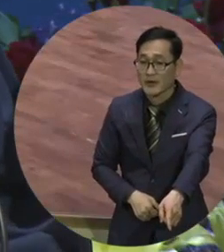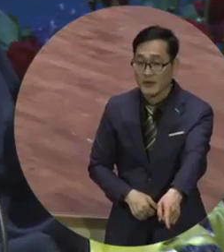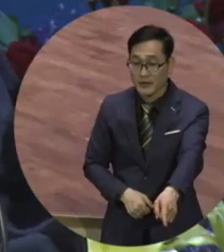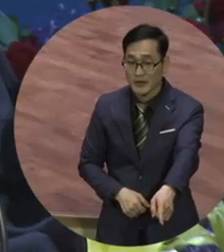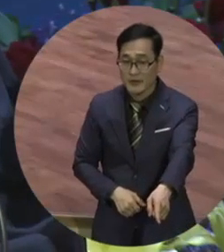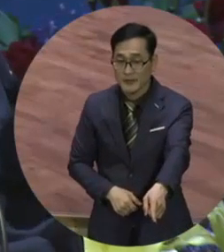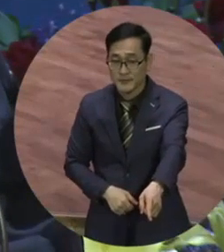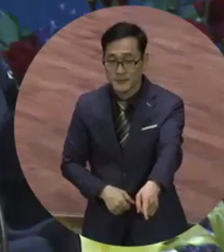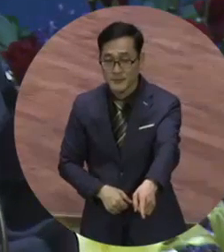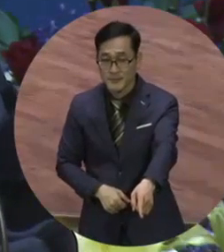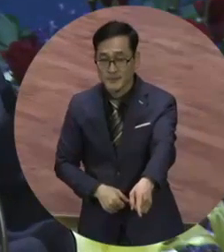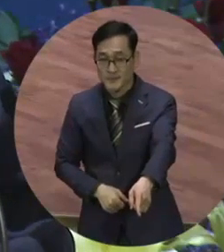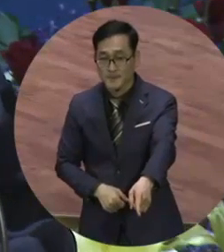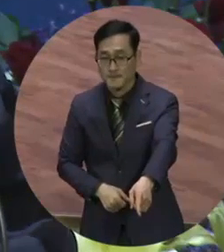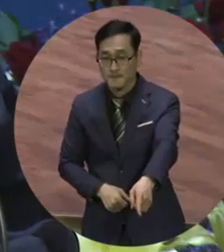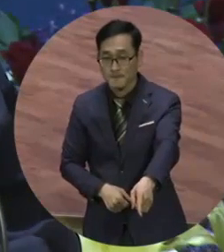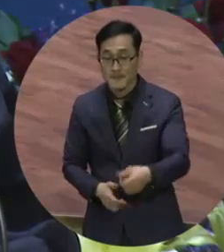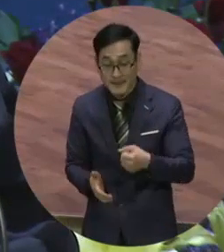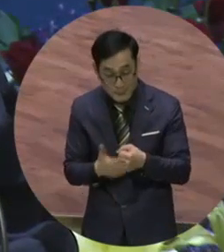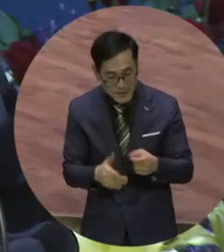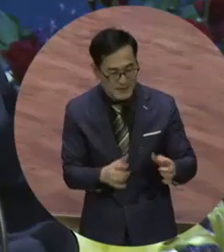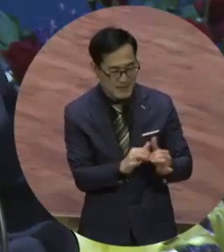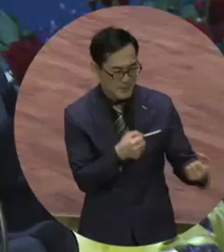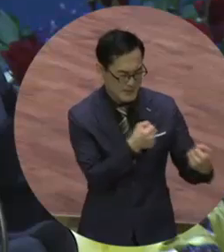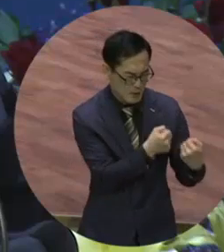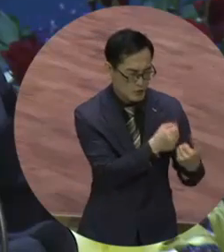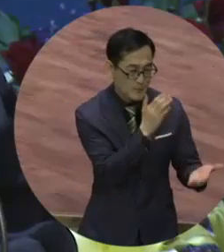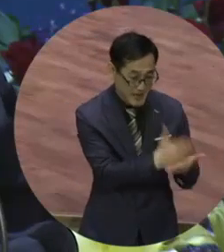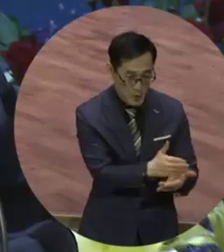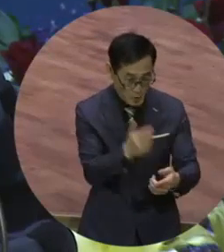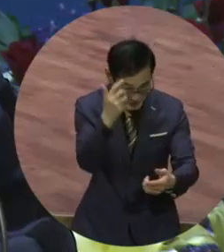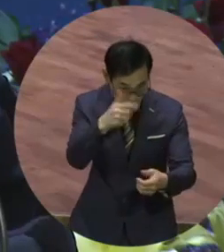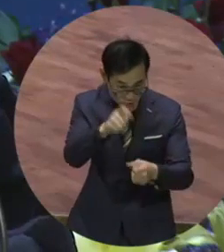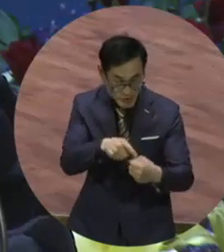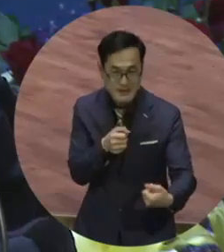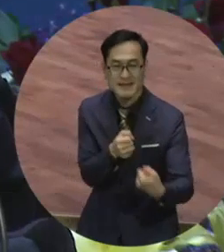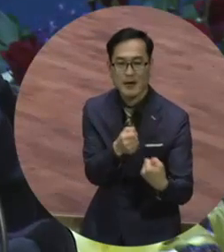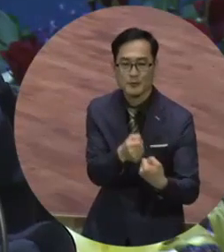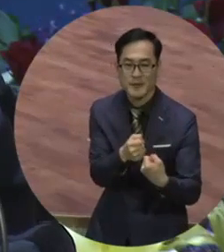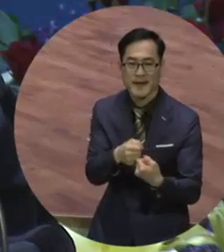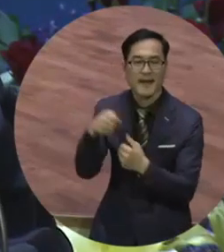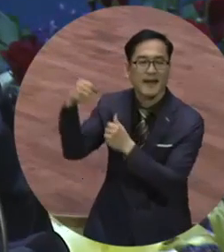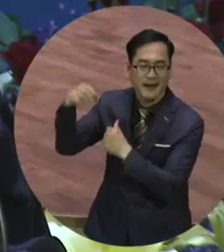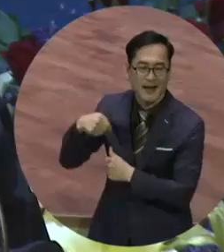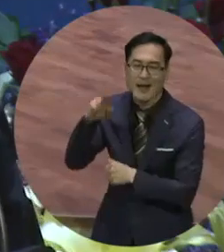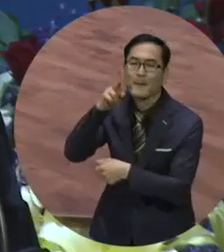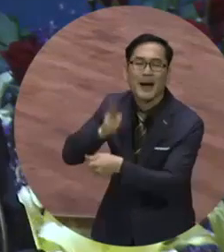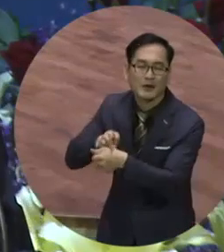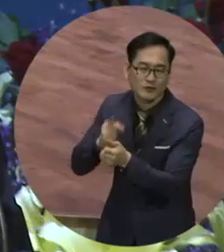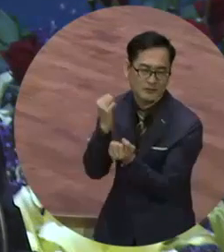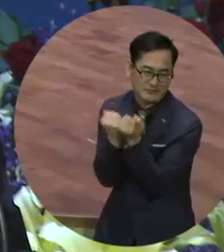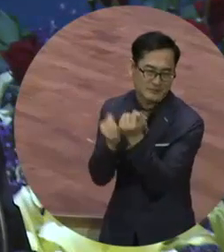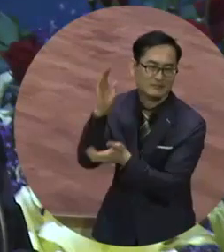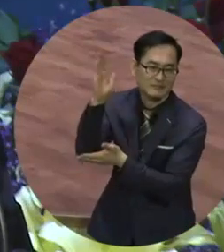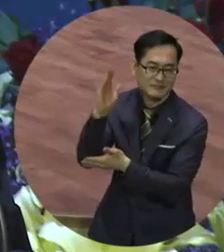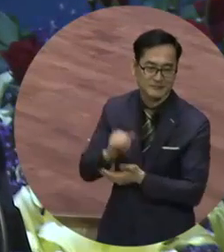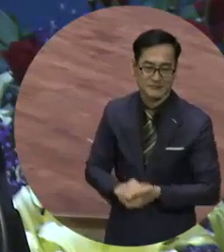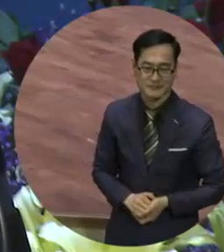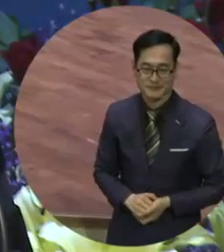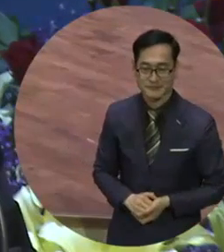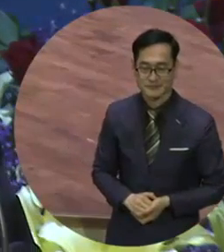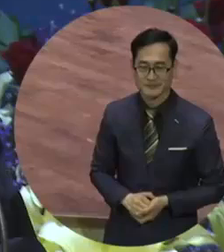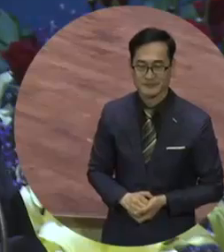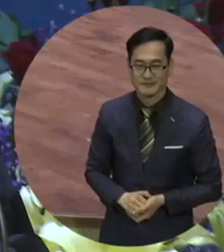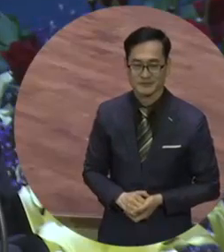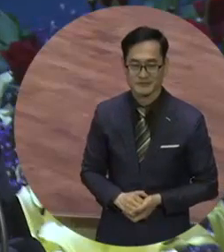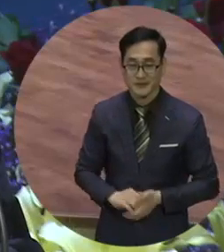알고 사람과 싸우지 말고 영적 싸움 싸우라는 얘기예요. 이걸 국회의원은 어떻게 알겠어요?